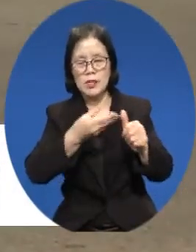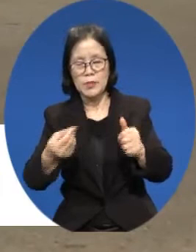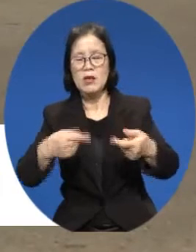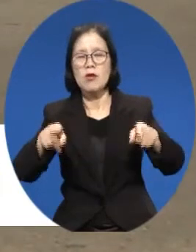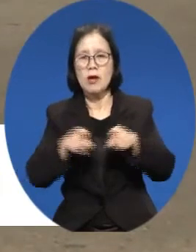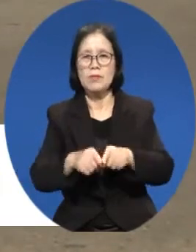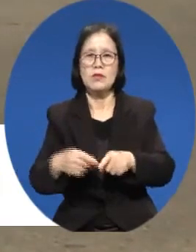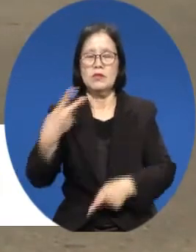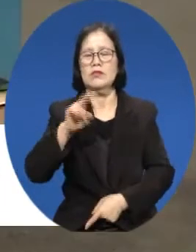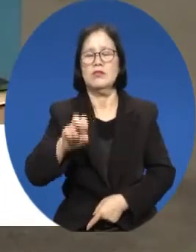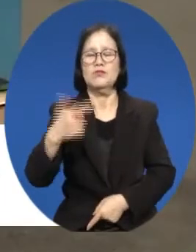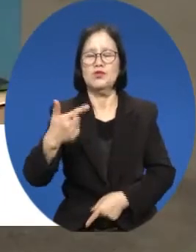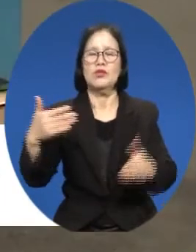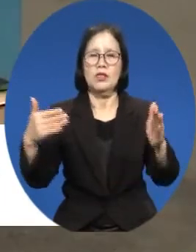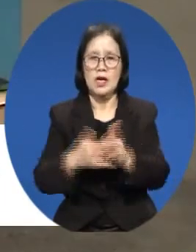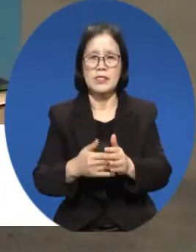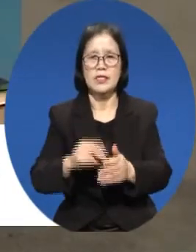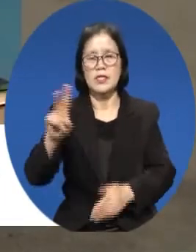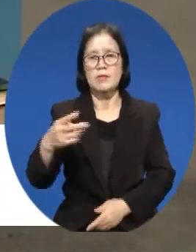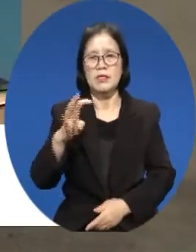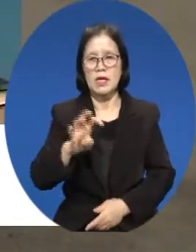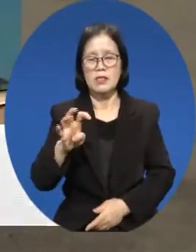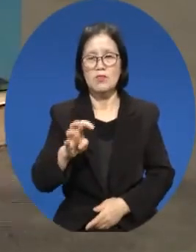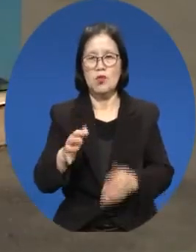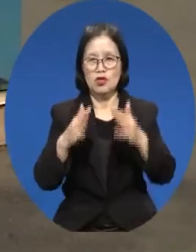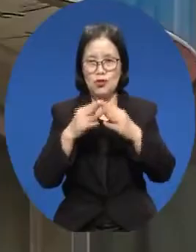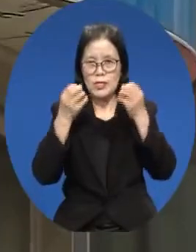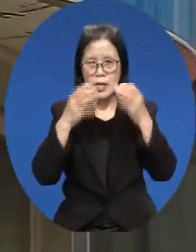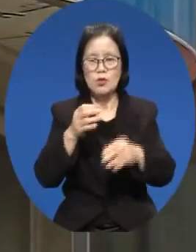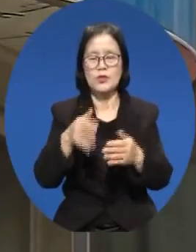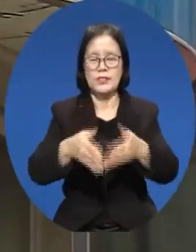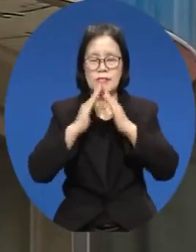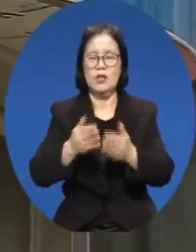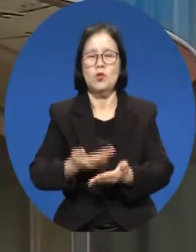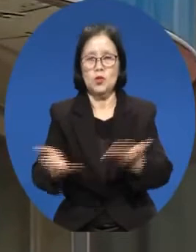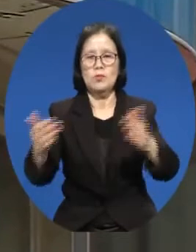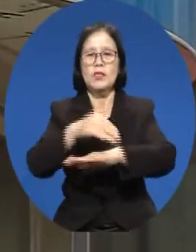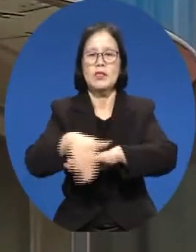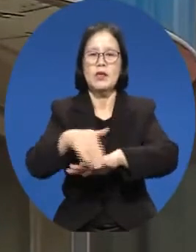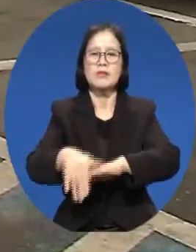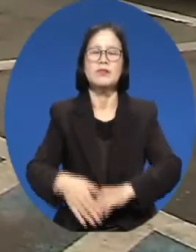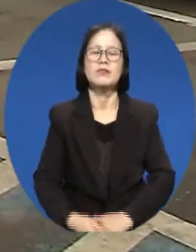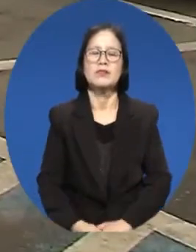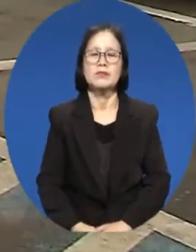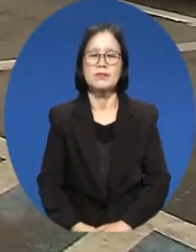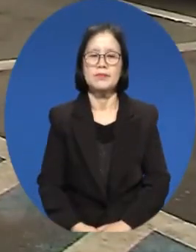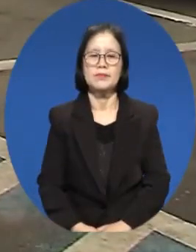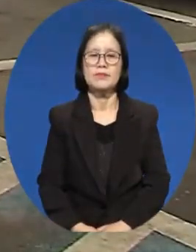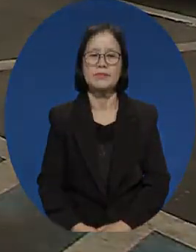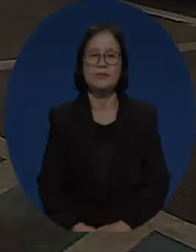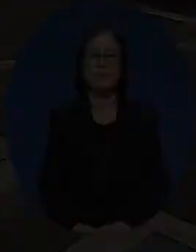오는 2016년까지 200 마을의 주택도 새로 지어 공급할 방치 입니다 obs 뉴스